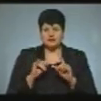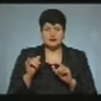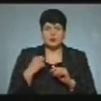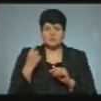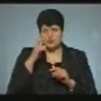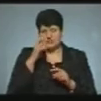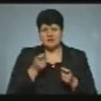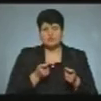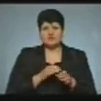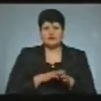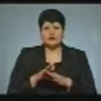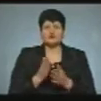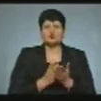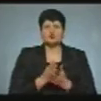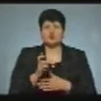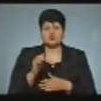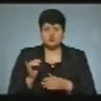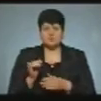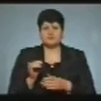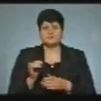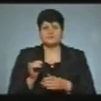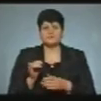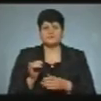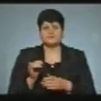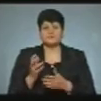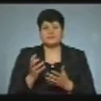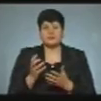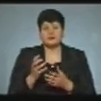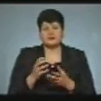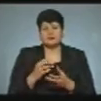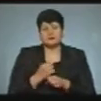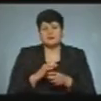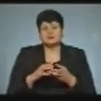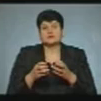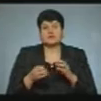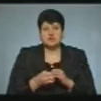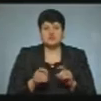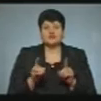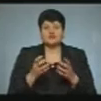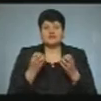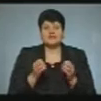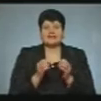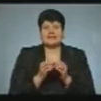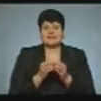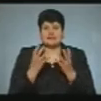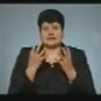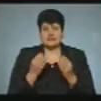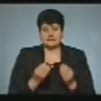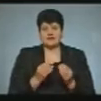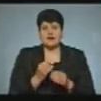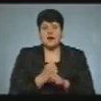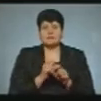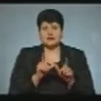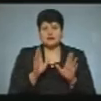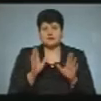обласної державної виконавчої служби дійшли такого рішення, що ще 10 днів аптека буде діяти